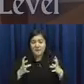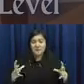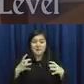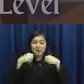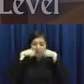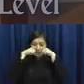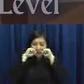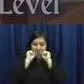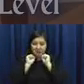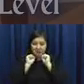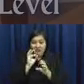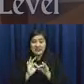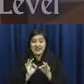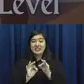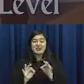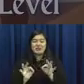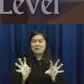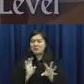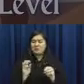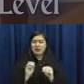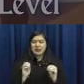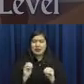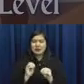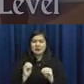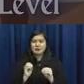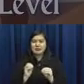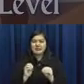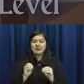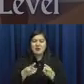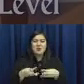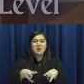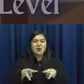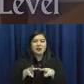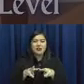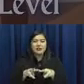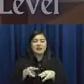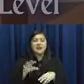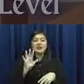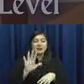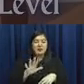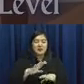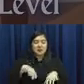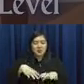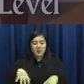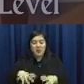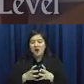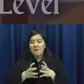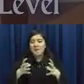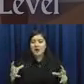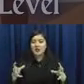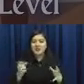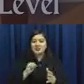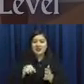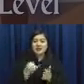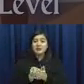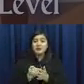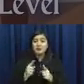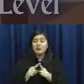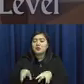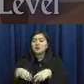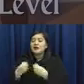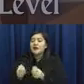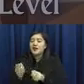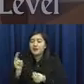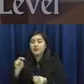kapag walang kwenta yung paggising mo ng maaga at pag-uwi mo ng late, para lang kasi sinasabi natin, itaguyod at magpuprovide mo sa